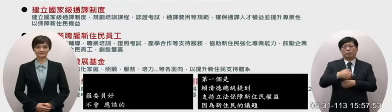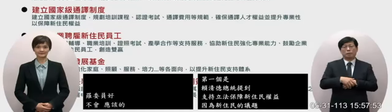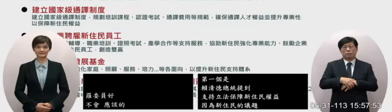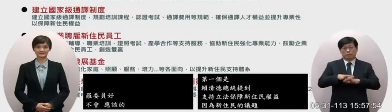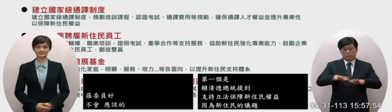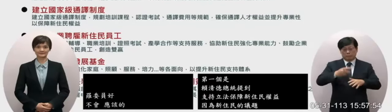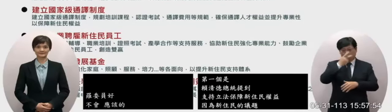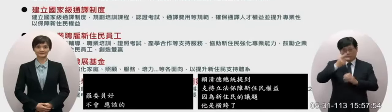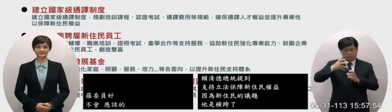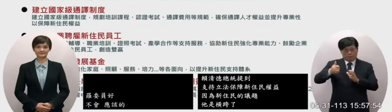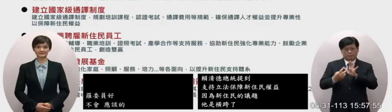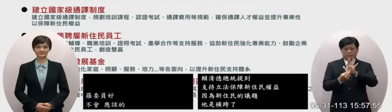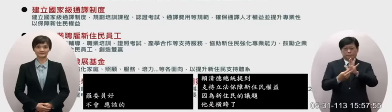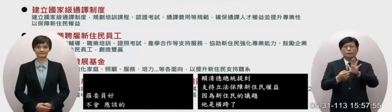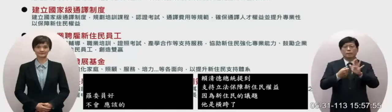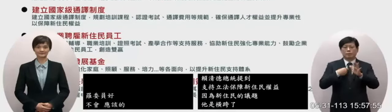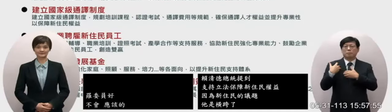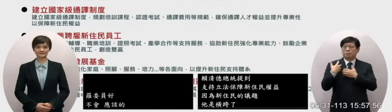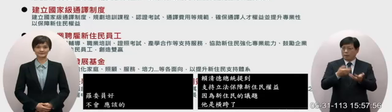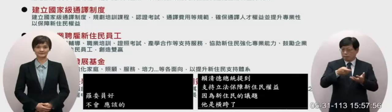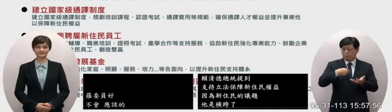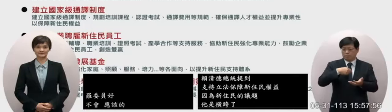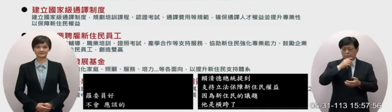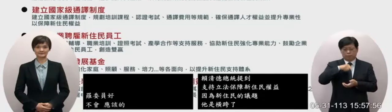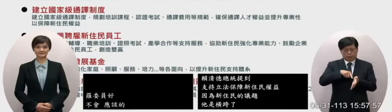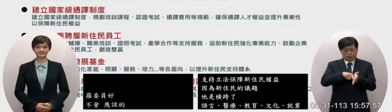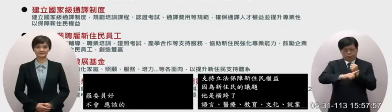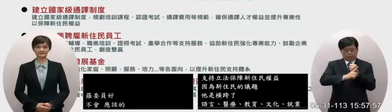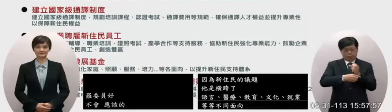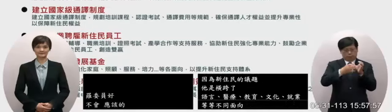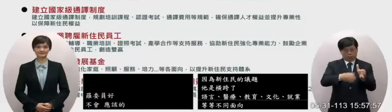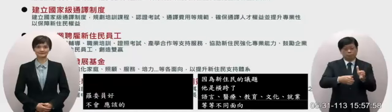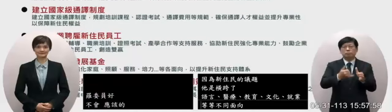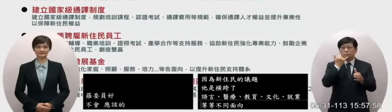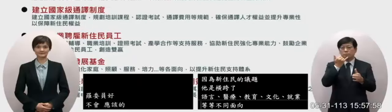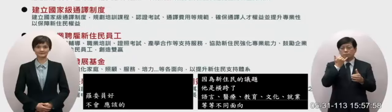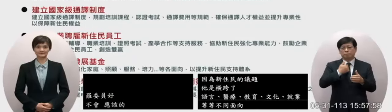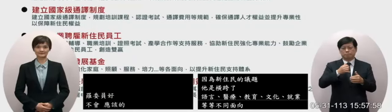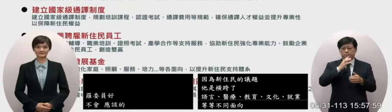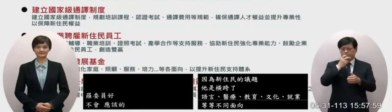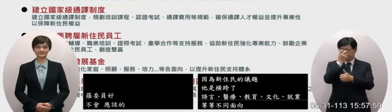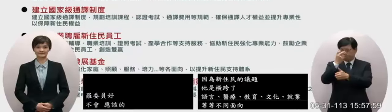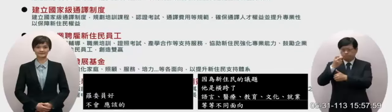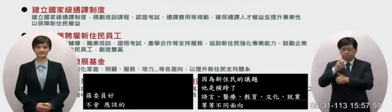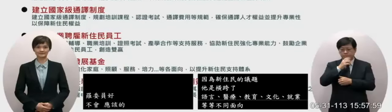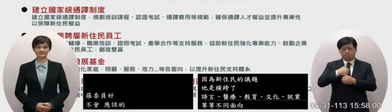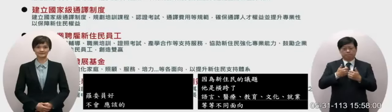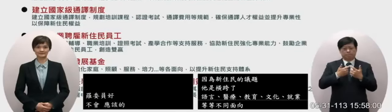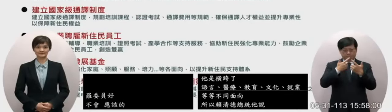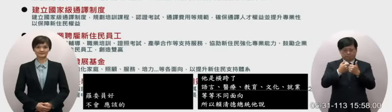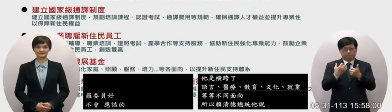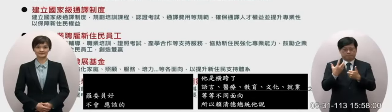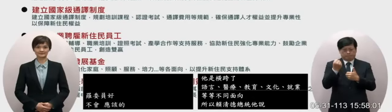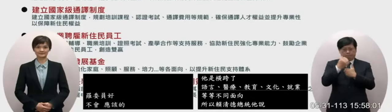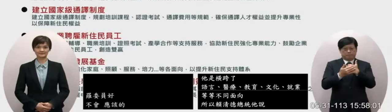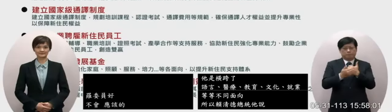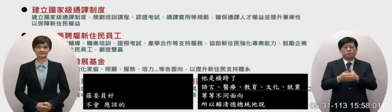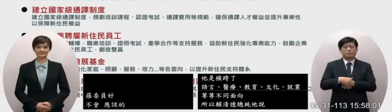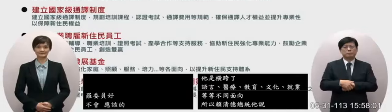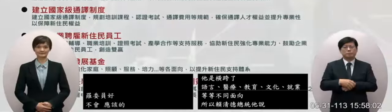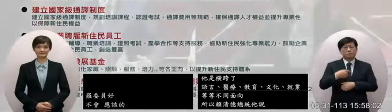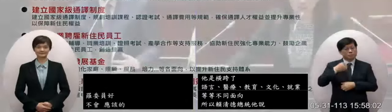总统他说应该要透过这个立专法提供更加全面、具体的权益保障。我